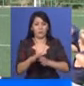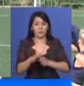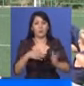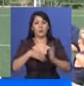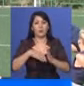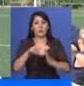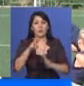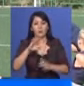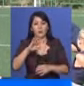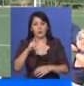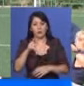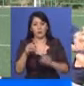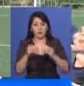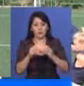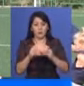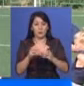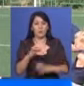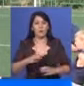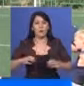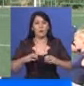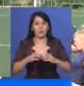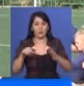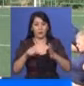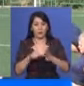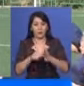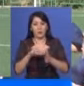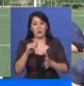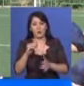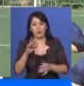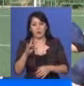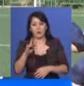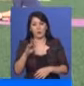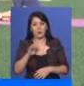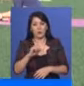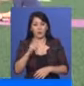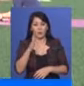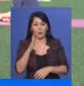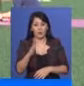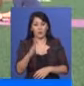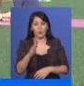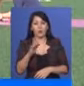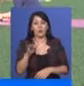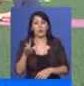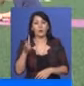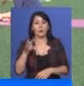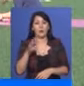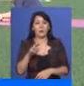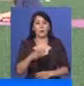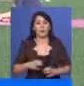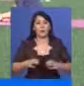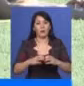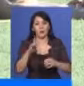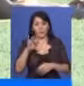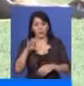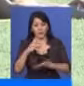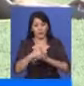Суперлигада жалпы 10 команда қатысады. Осы жылы ойынға Жетісу және Тараз қосылады. Осы жылы Екатерина Михайлова команданың капитаны